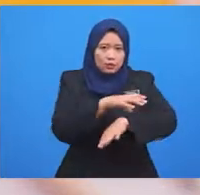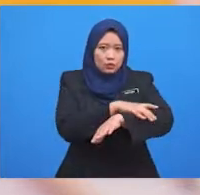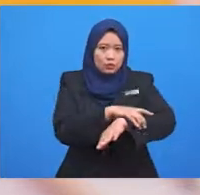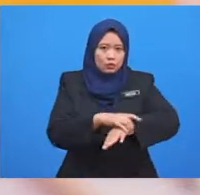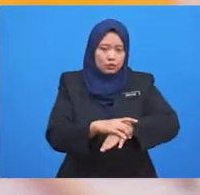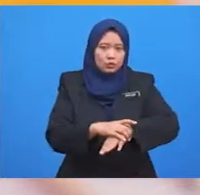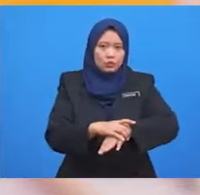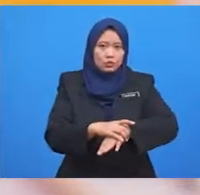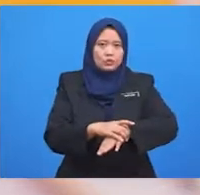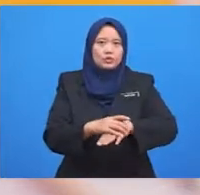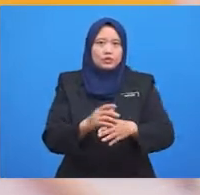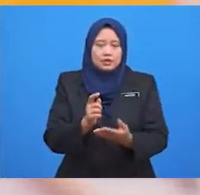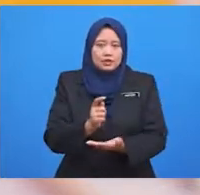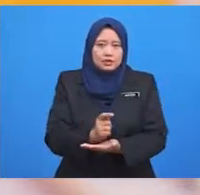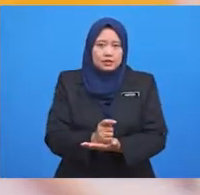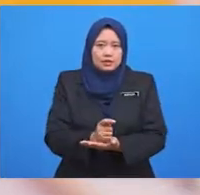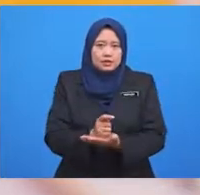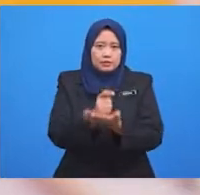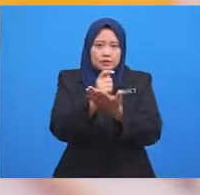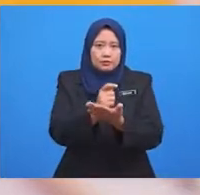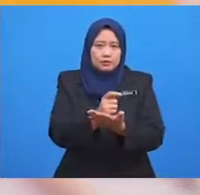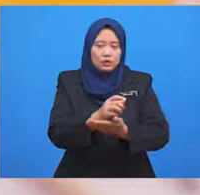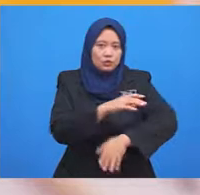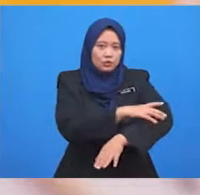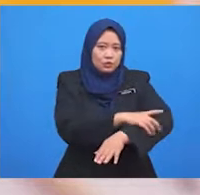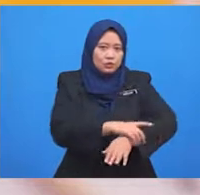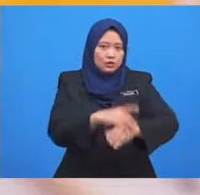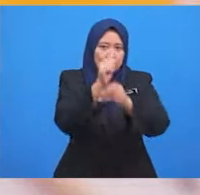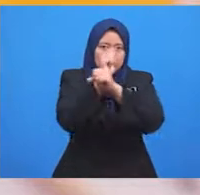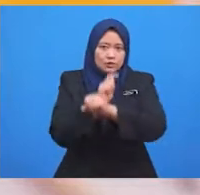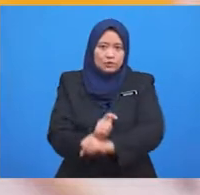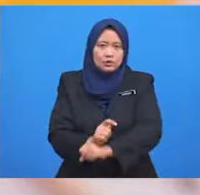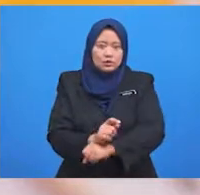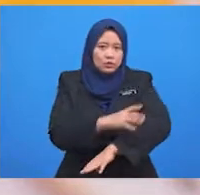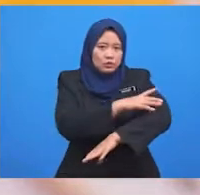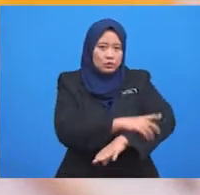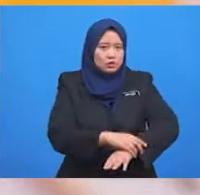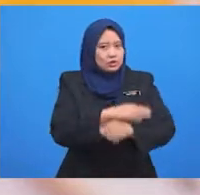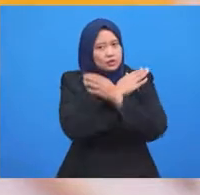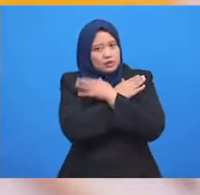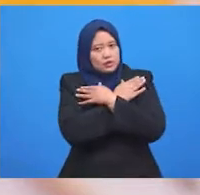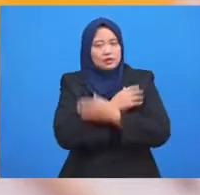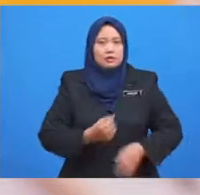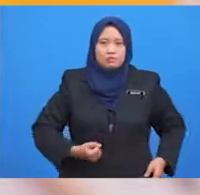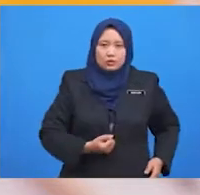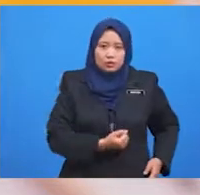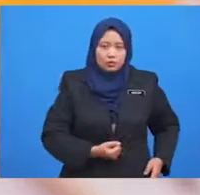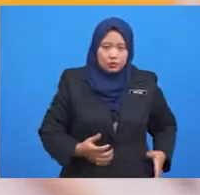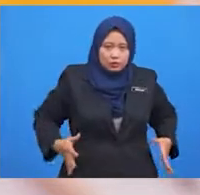terapi, urutan tradisional, urutan relax, bertungku,